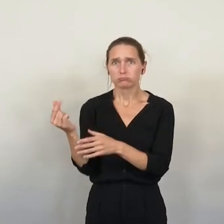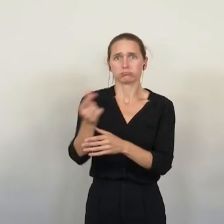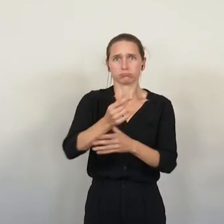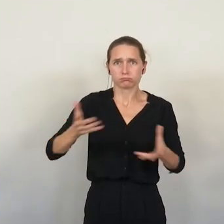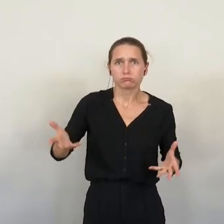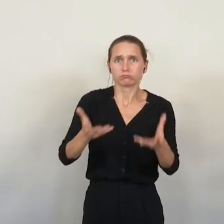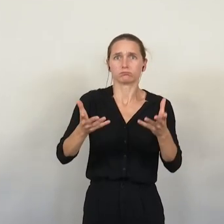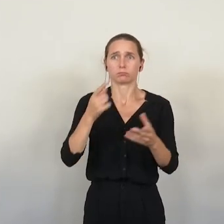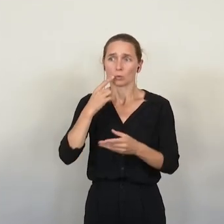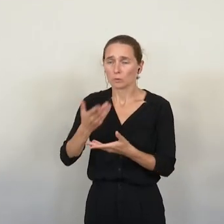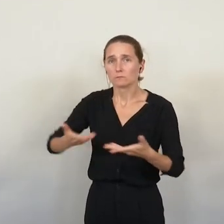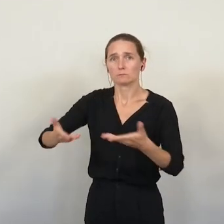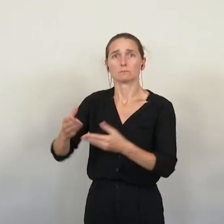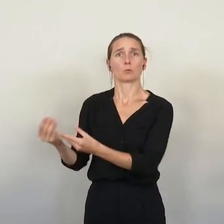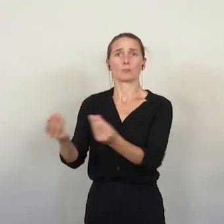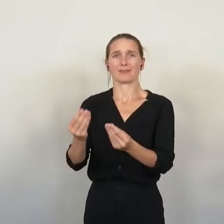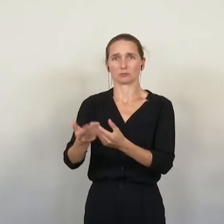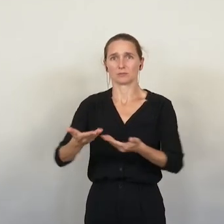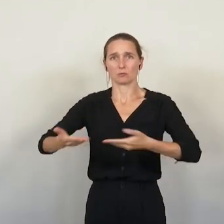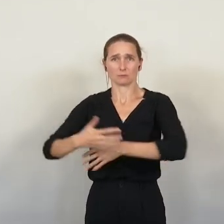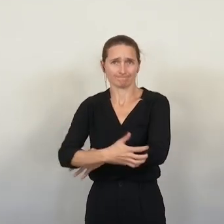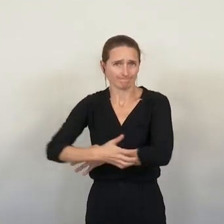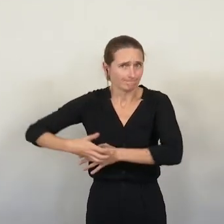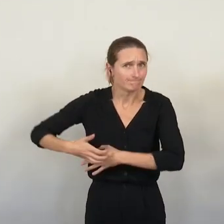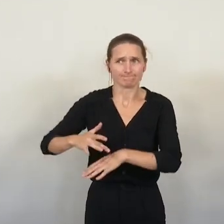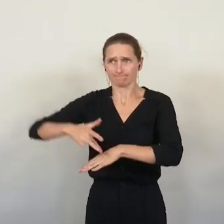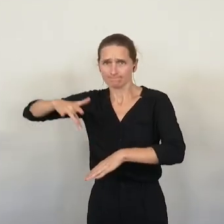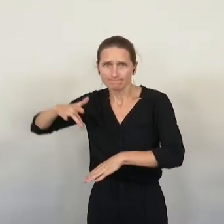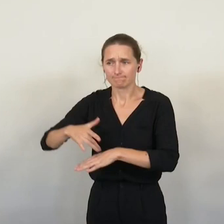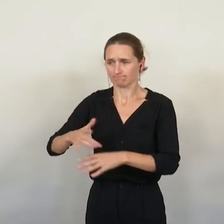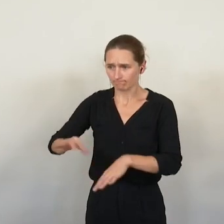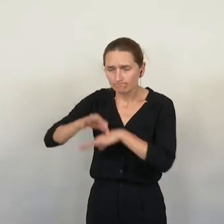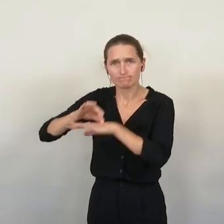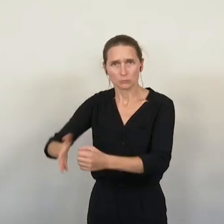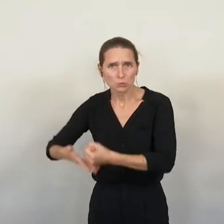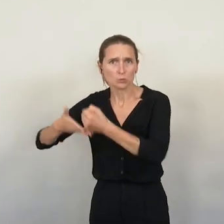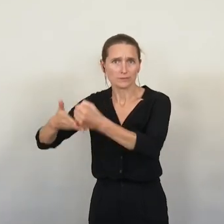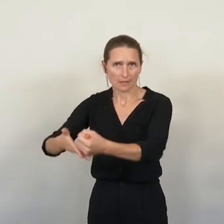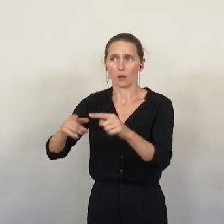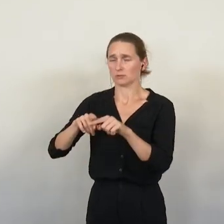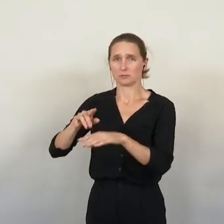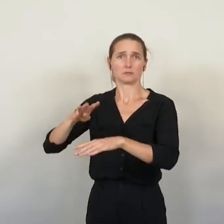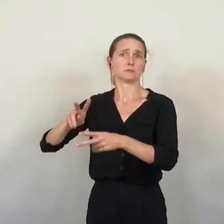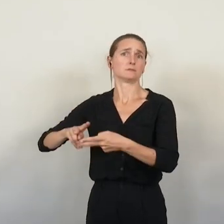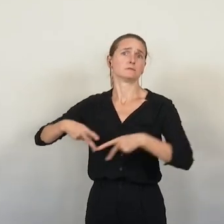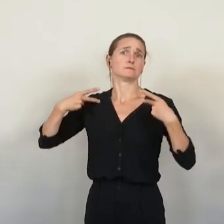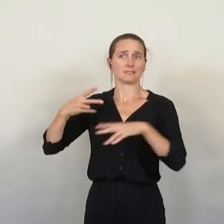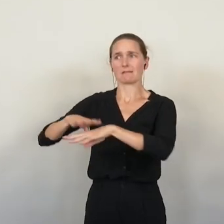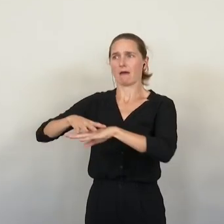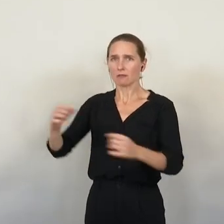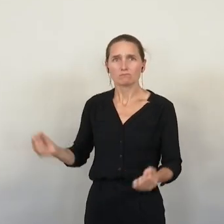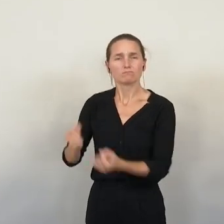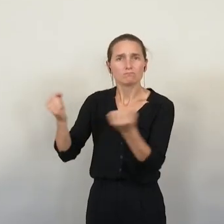habitantes et les habitantes dans la vie sociale de leur quartier ces agréments sont encadrés par des conventions d'objectifs et de financement qui sont